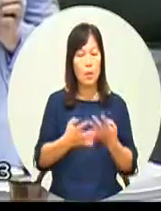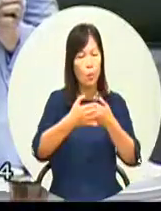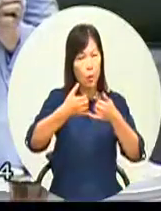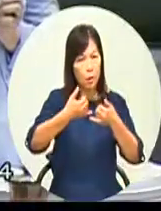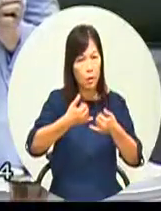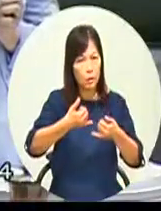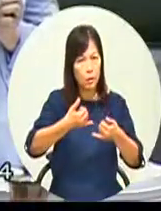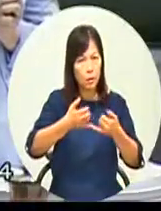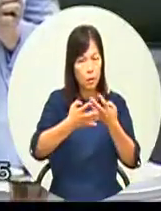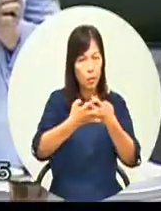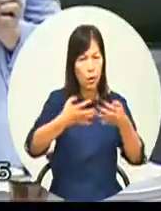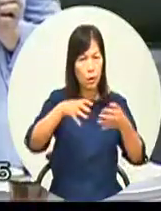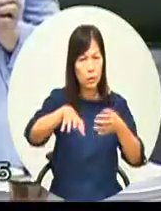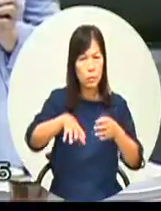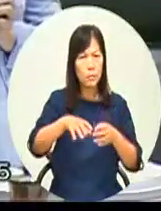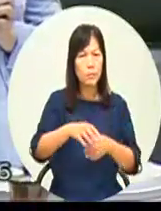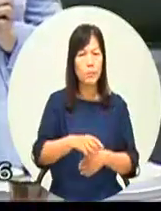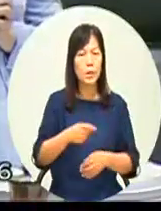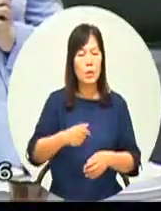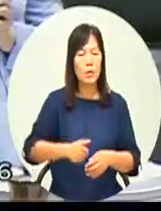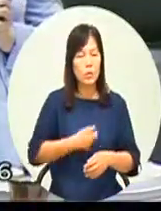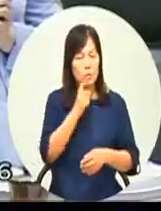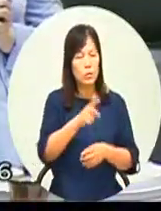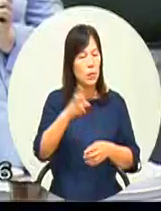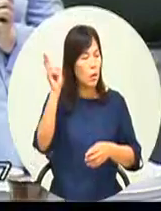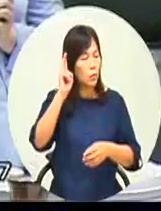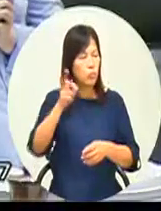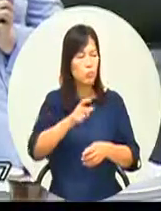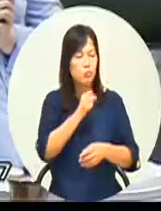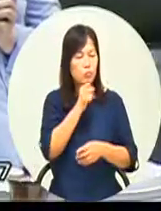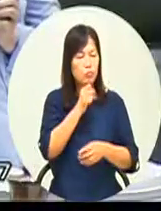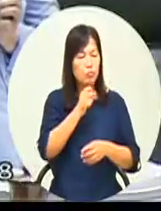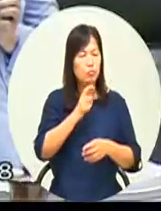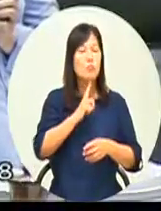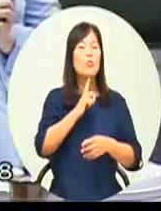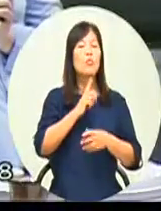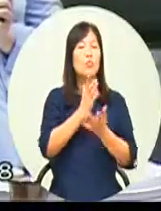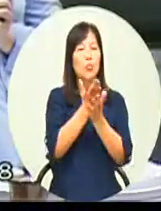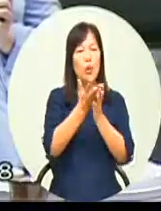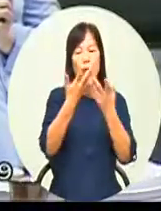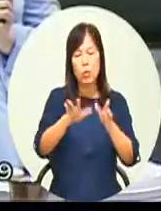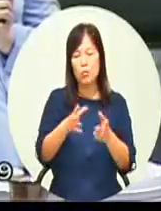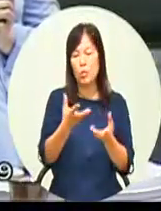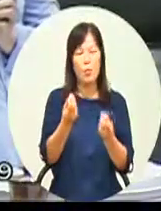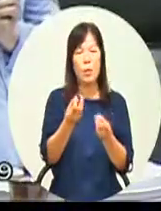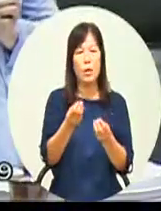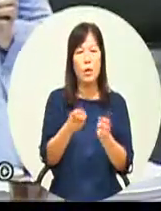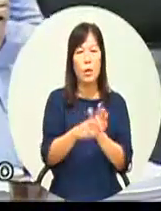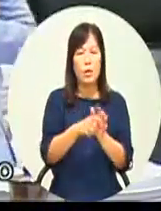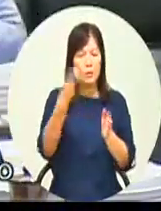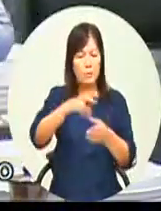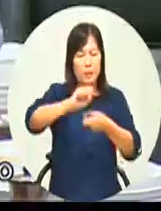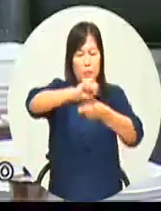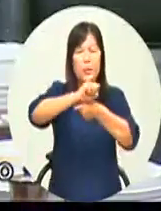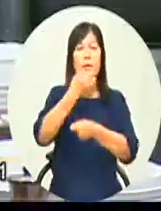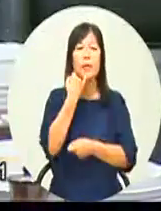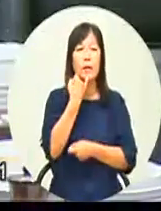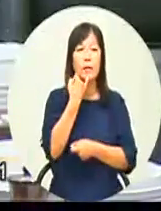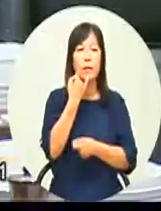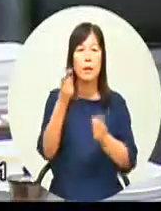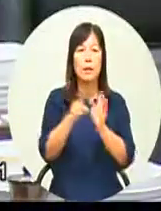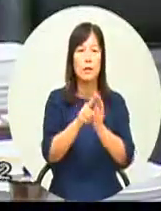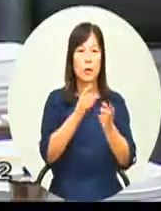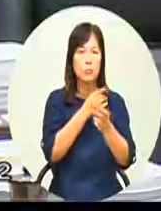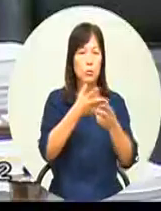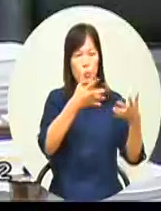站说实在的资讯真的不够丰富啦，对，可以再丰富一点，包括我们可以做对象